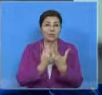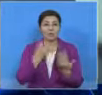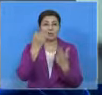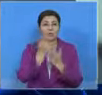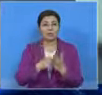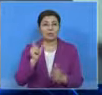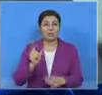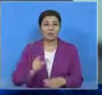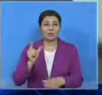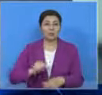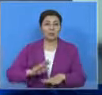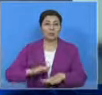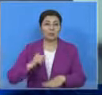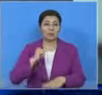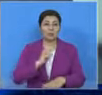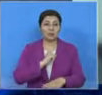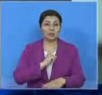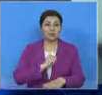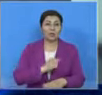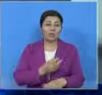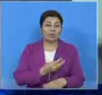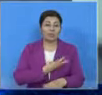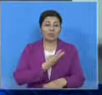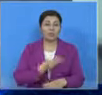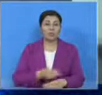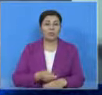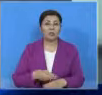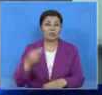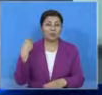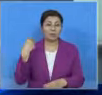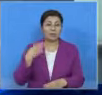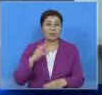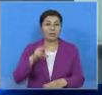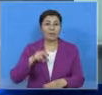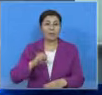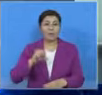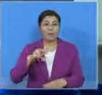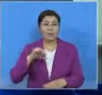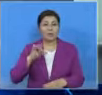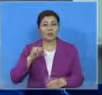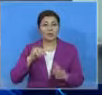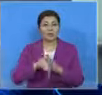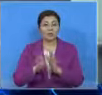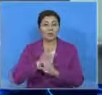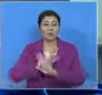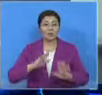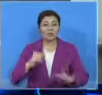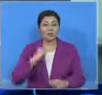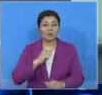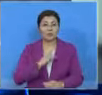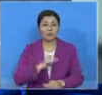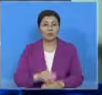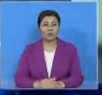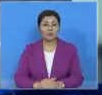мына халықтың өзінің. Содан кейін президенттің партияға кірмей өзі бөлек мен партиядан шығамын